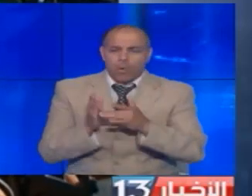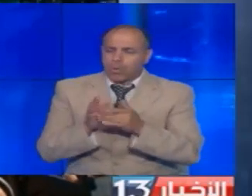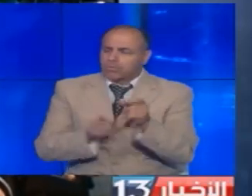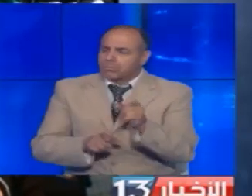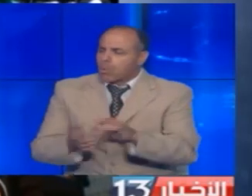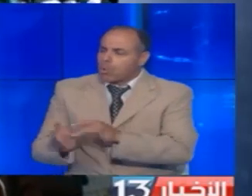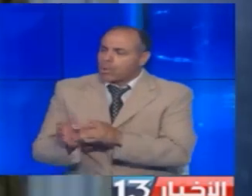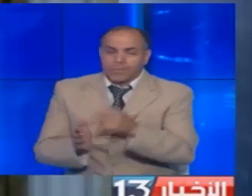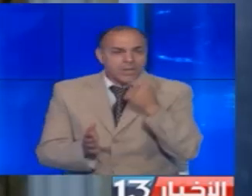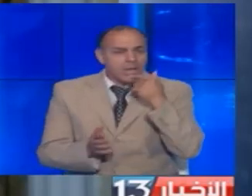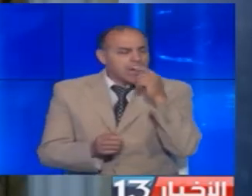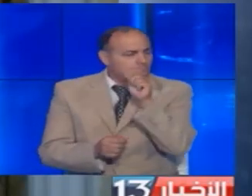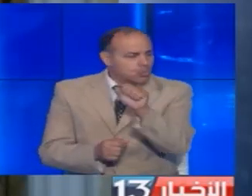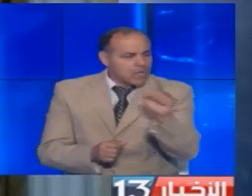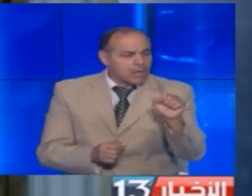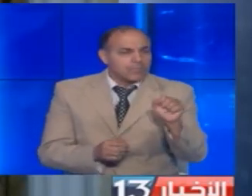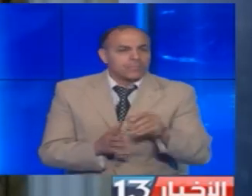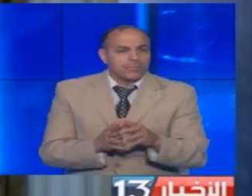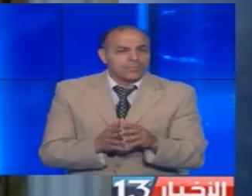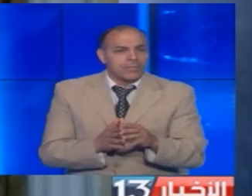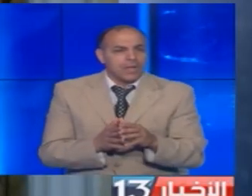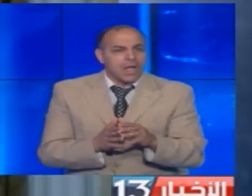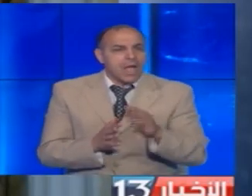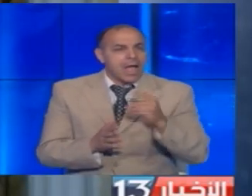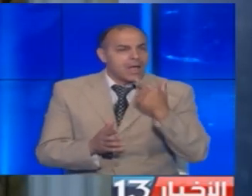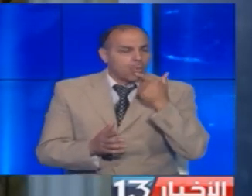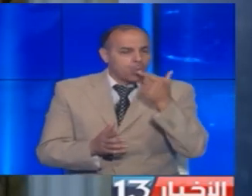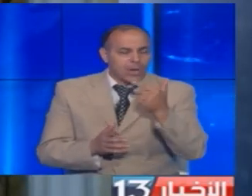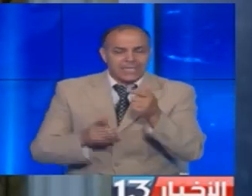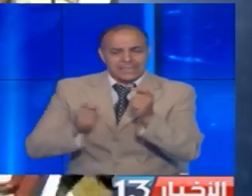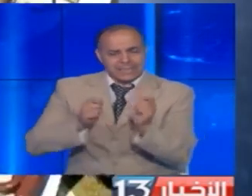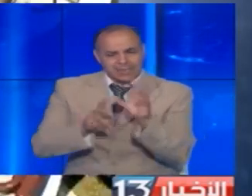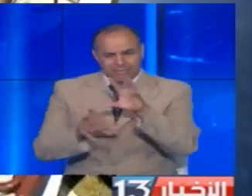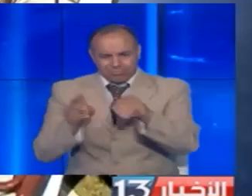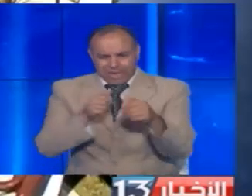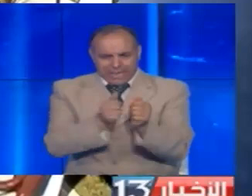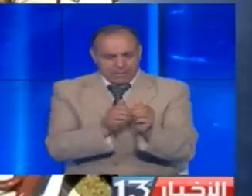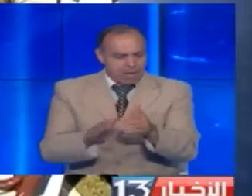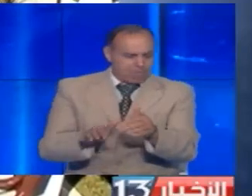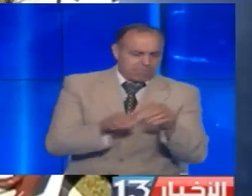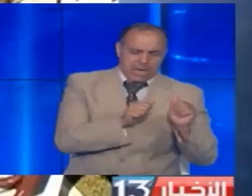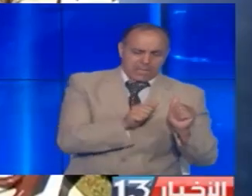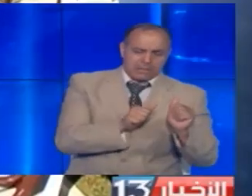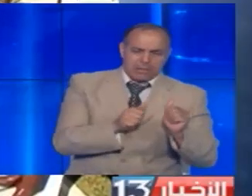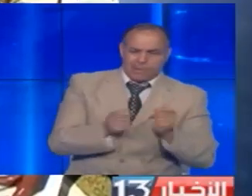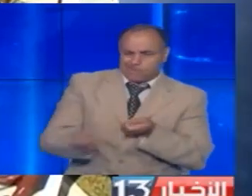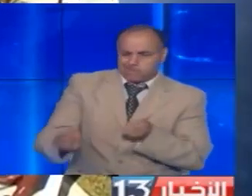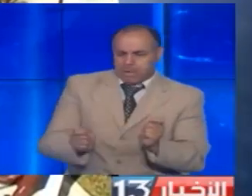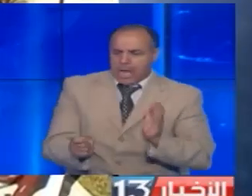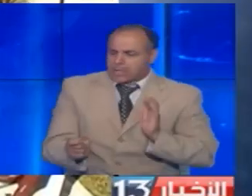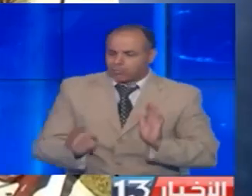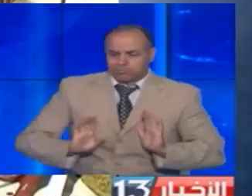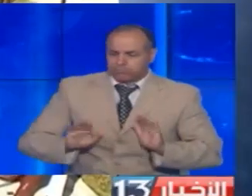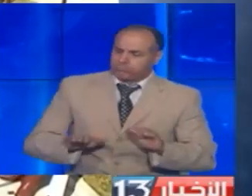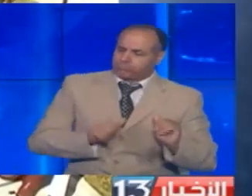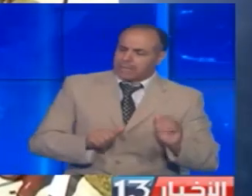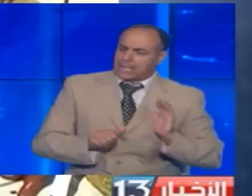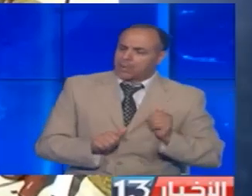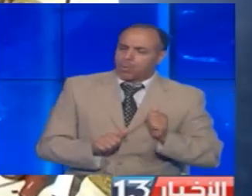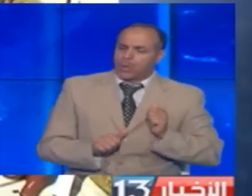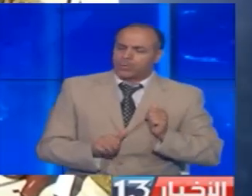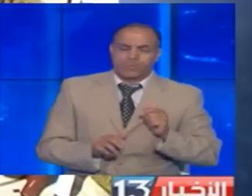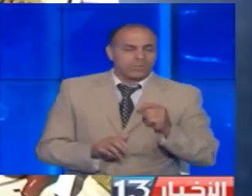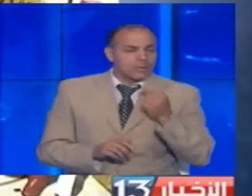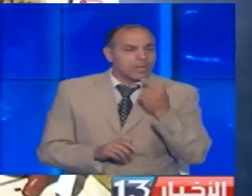فئاتهم الاجتماعية وانتماءاتهم السياسية بعيداً عن التجاذبات السياسية،